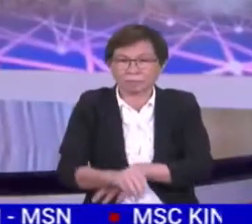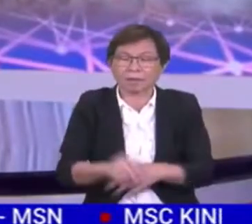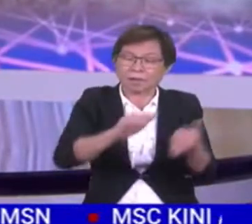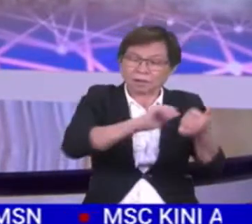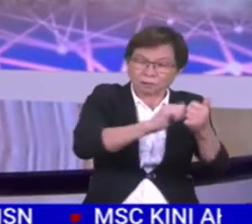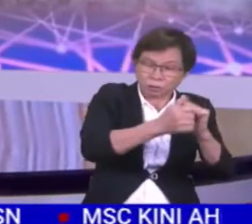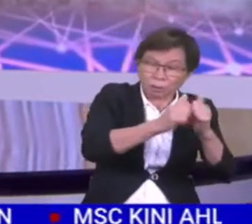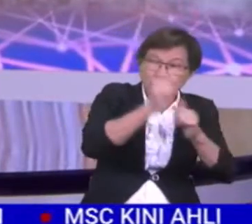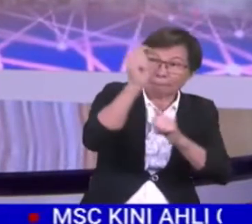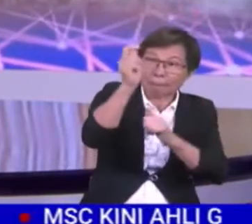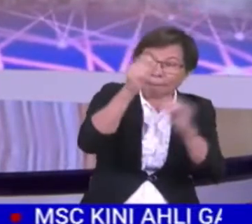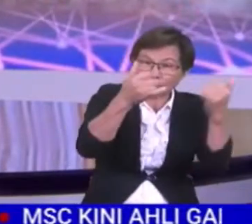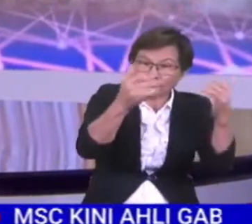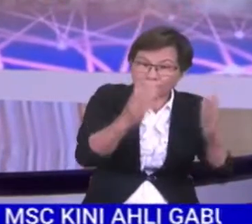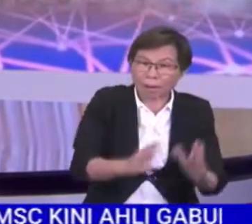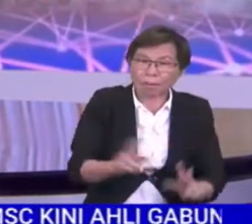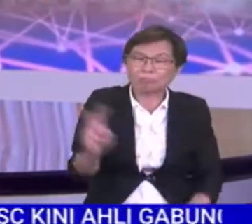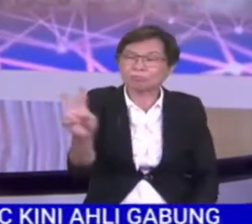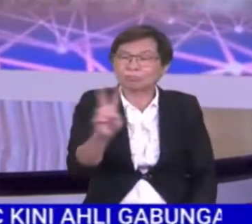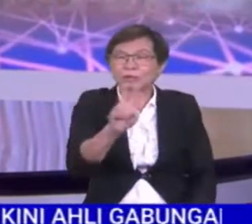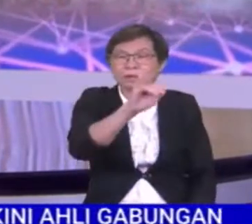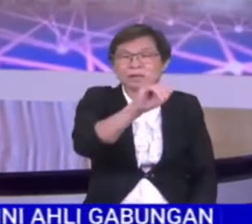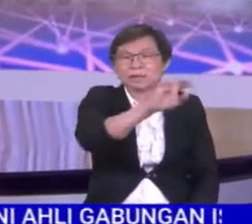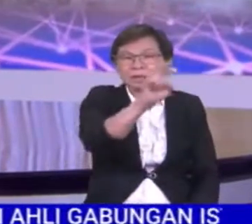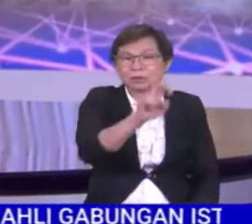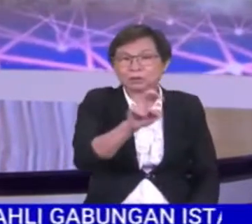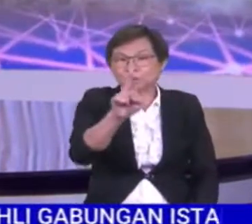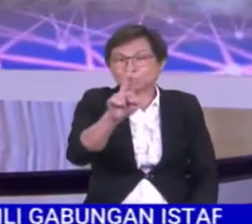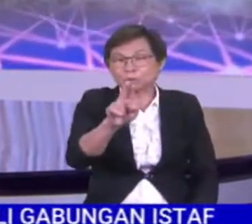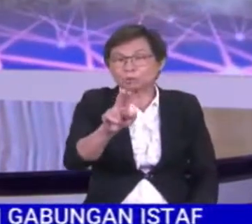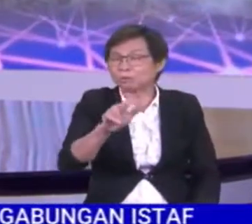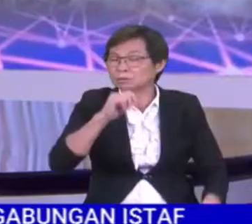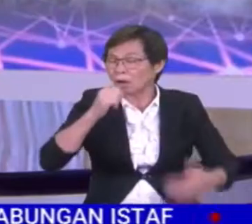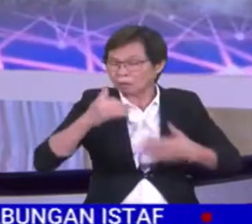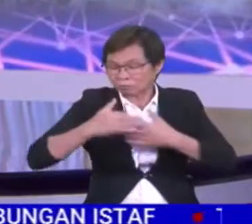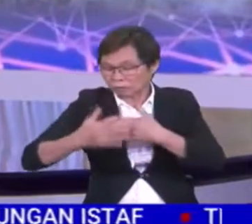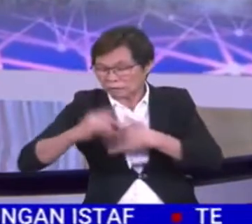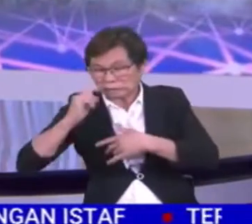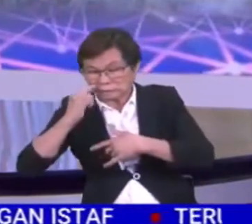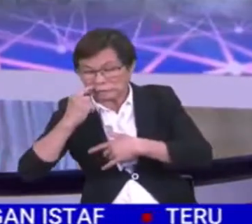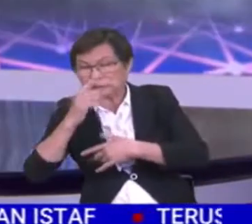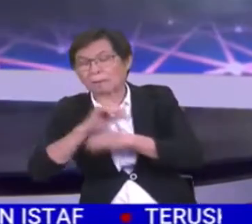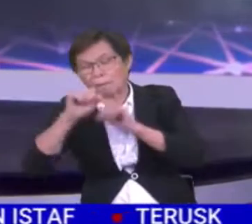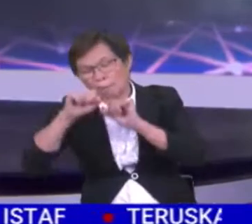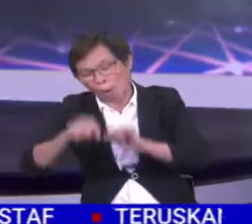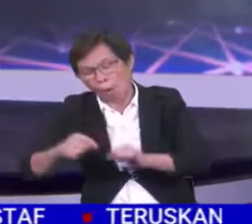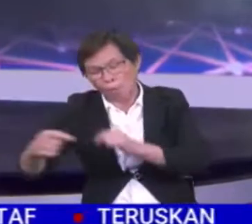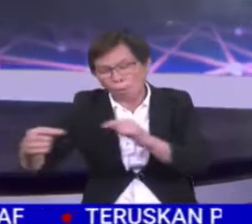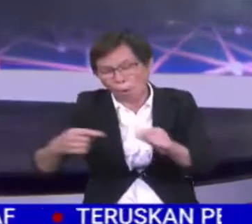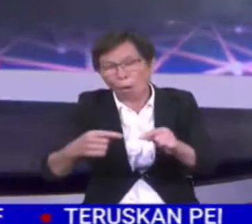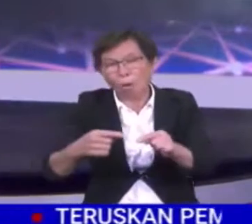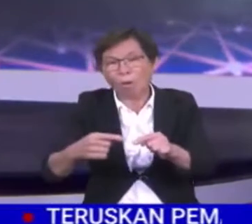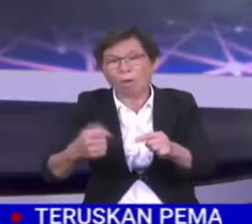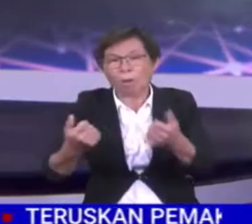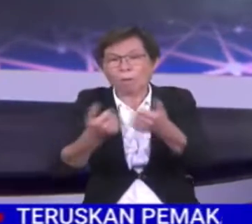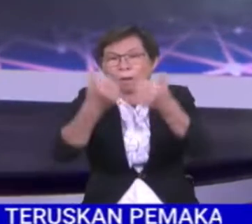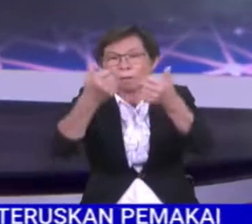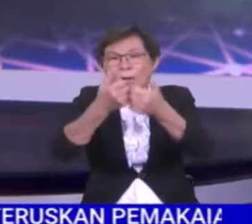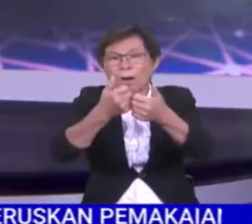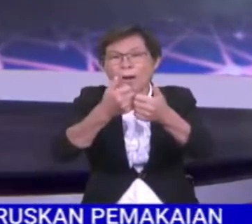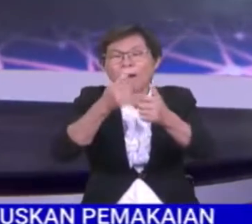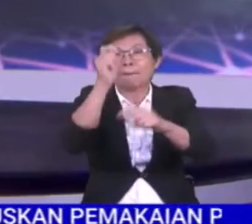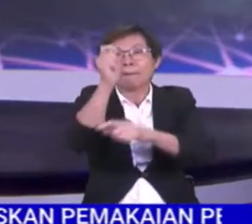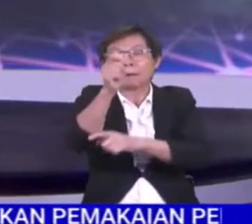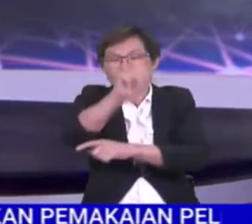Sukan badminton, pemain beregu Nur Izzuddin Rumsani tidak mengalami kecederaan serius dan mampu beraksi pada kejuaraan badminton Asia